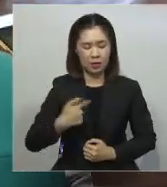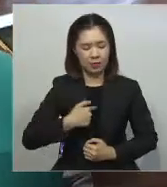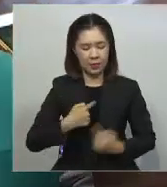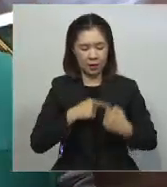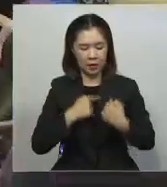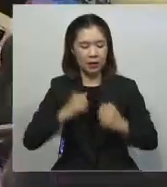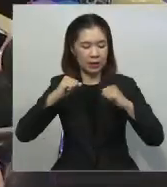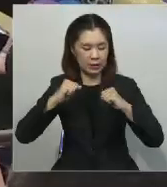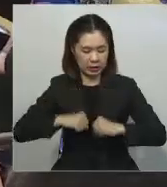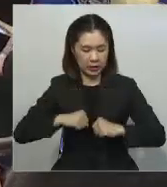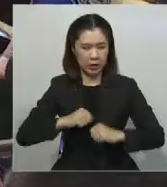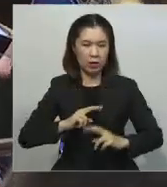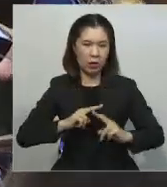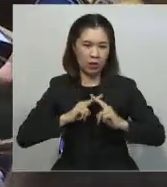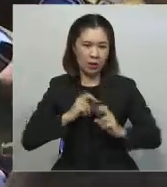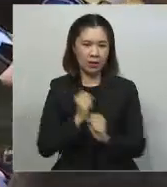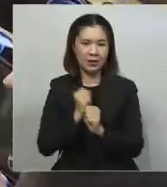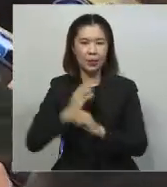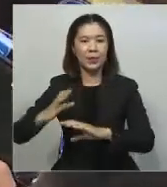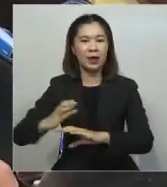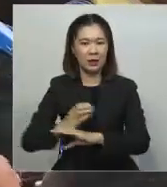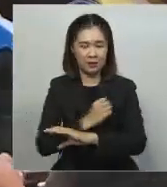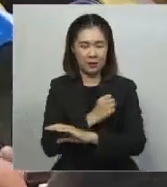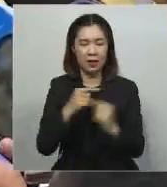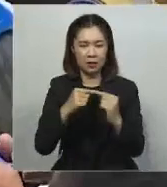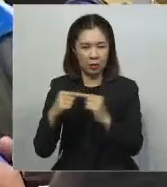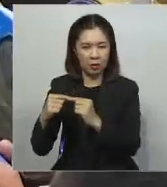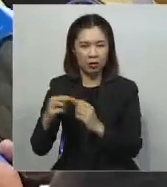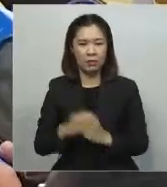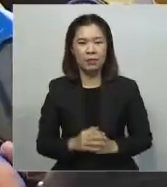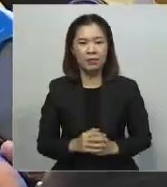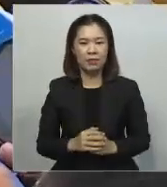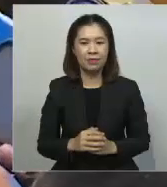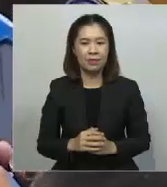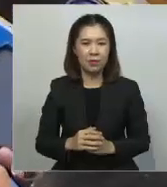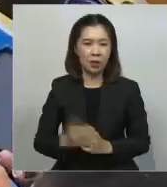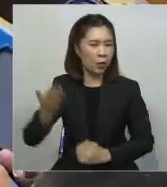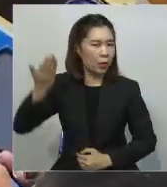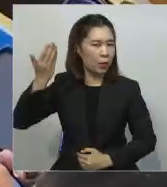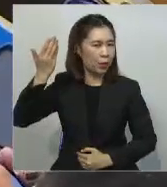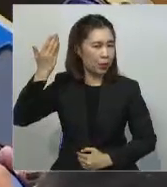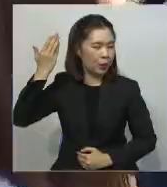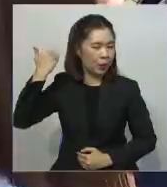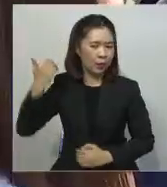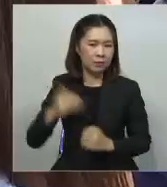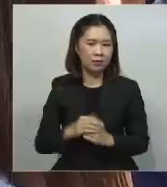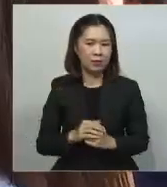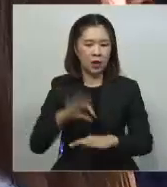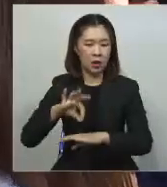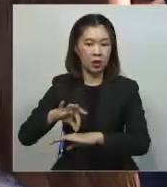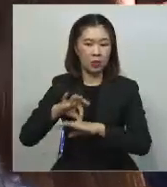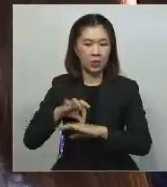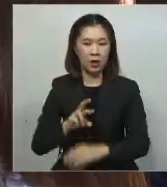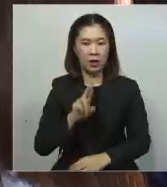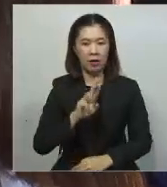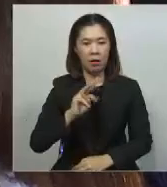ทำงานการเมืองอย่างตรงไปตรงมาและตลอดขออภัยค่ะและตลอดระยะเวลาที่ผ่านมานะคะไม่ได้ใช้ตำแหน่งรัฐมนต